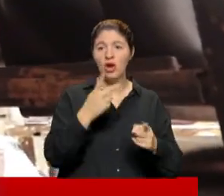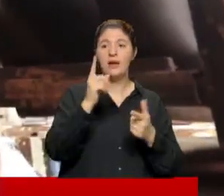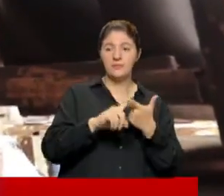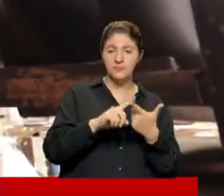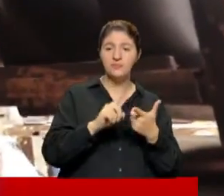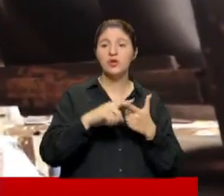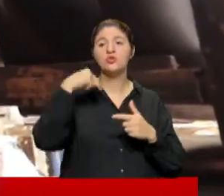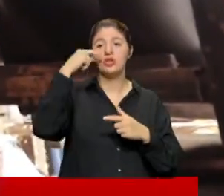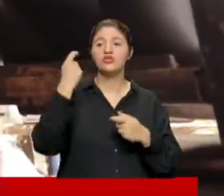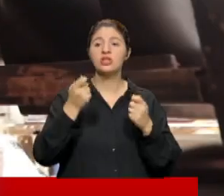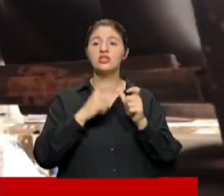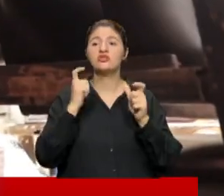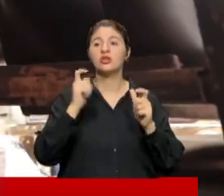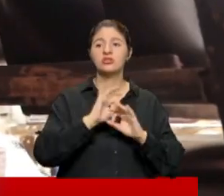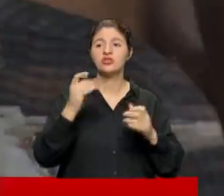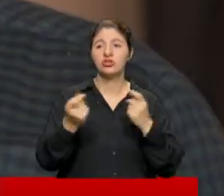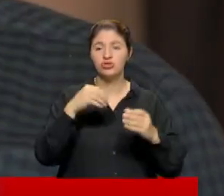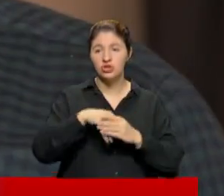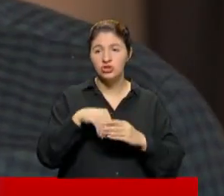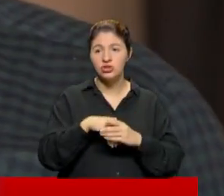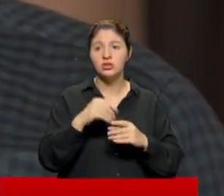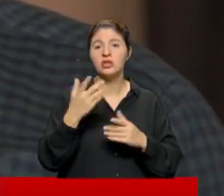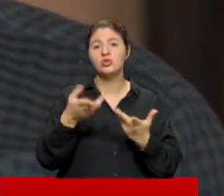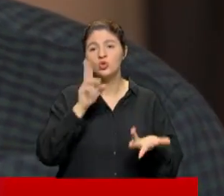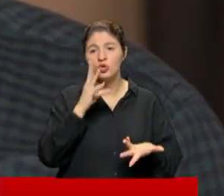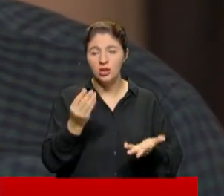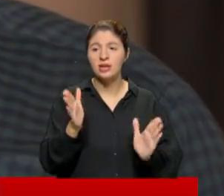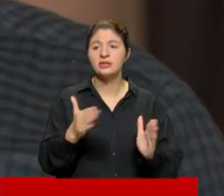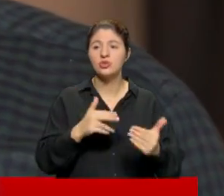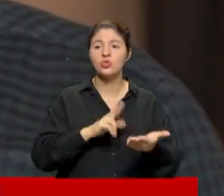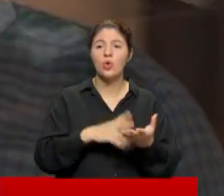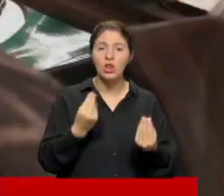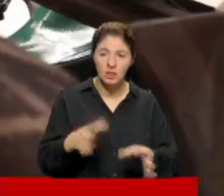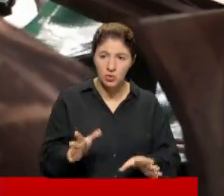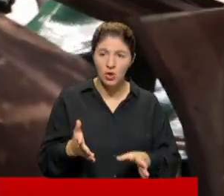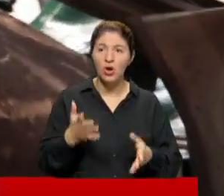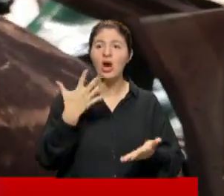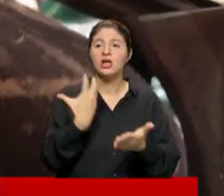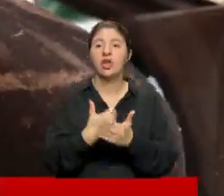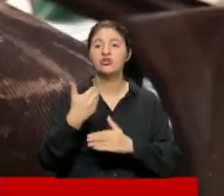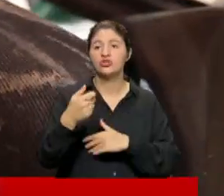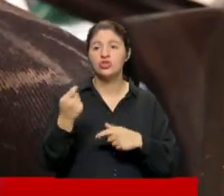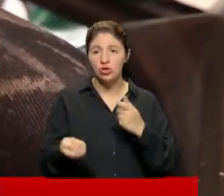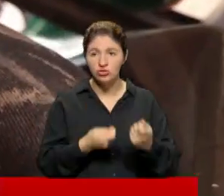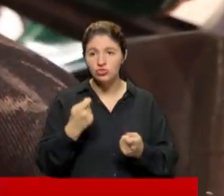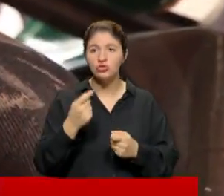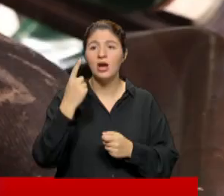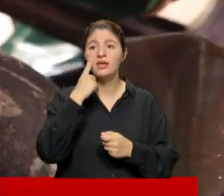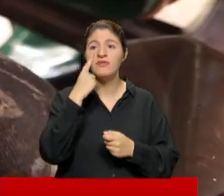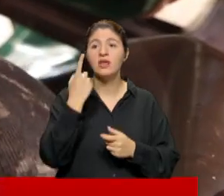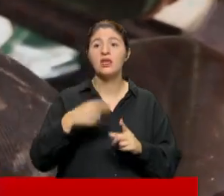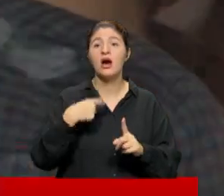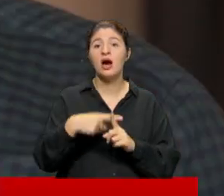Suriyeli çalışanlar sigortasız çalıştığı için Sonuçta sendikaya üye olamıyor kayıt dışı çalışıyor devlete